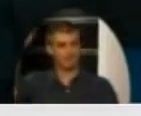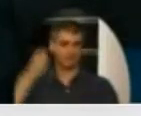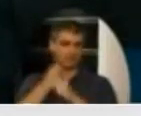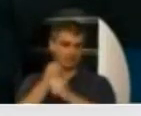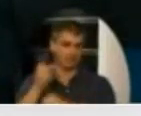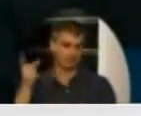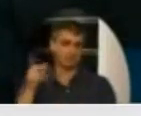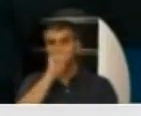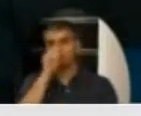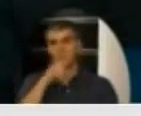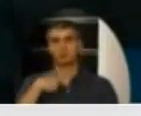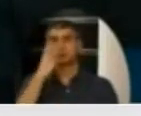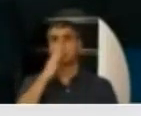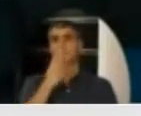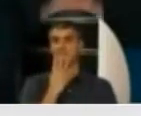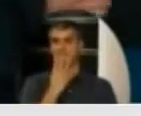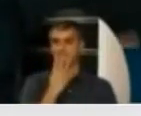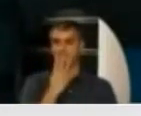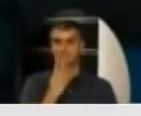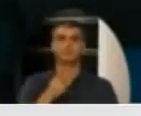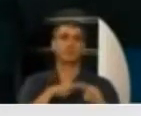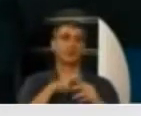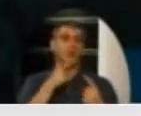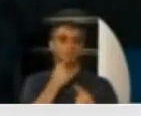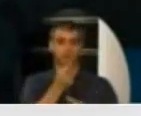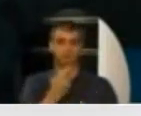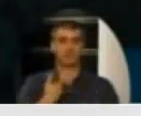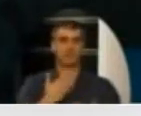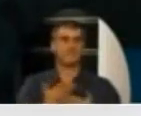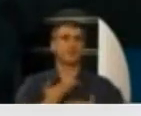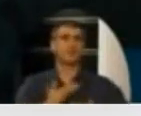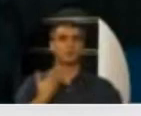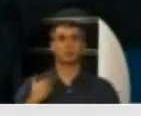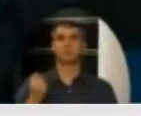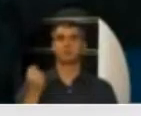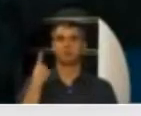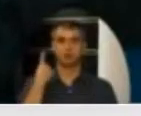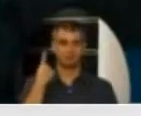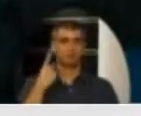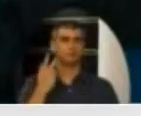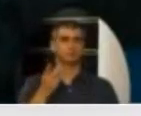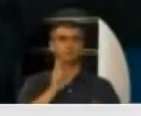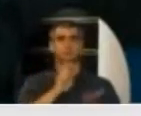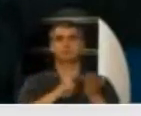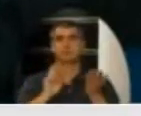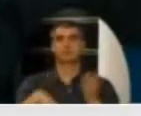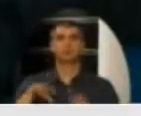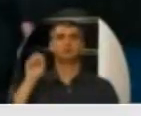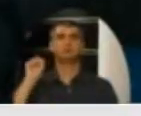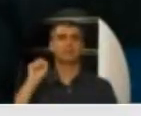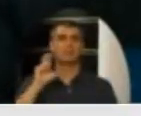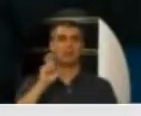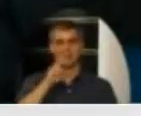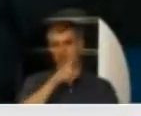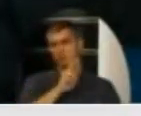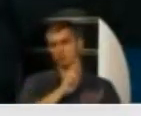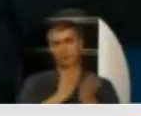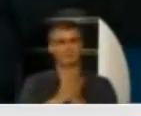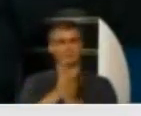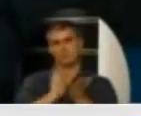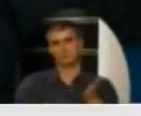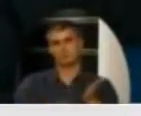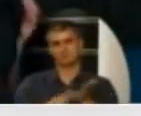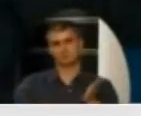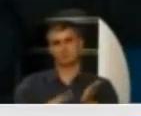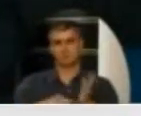זה יקרה כנראה ביום רביעי. אחרי הדיווחים שקיבלנו כבר בשבוע שעבר על ההתפטרות של סאי בריקאת, מתפטר סדרתי, אנחנו כבר מכירים